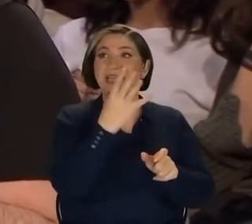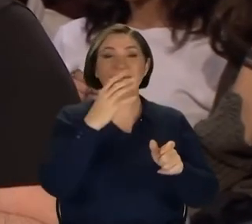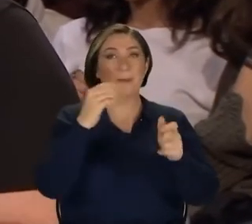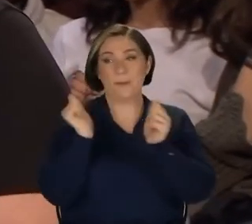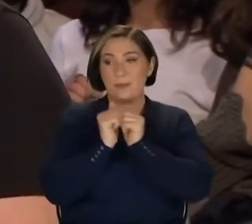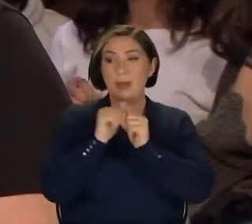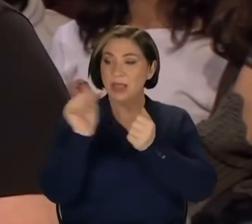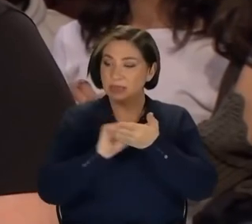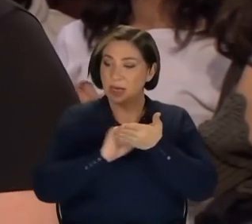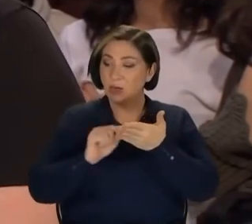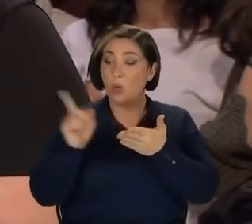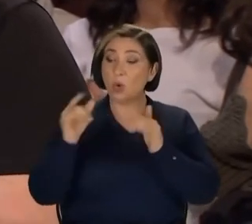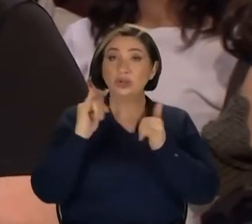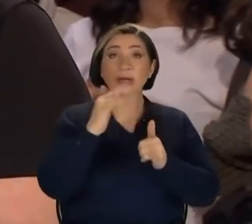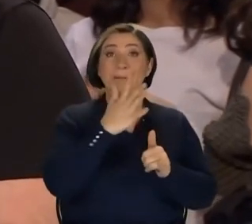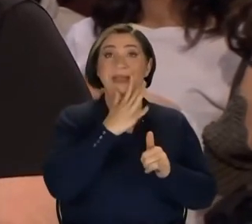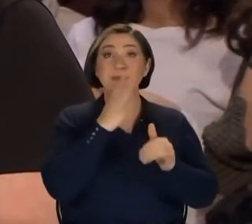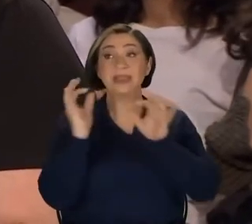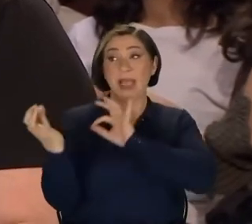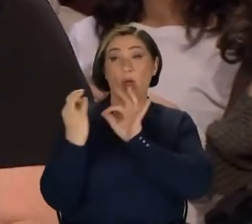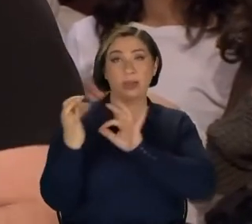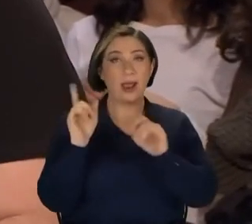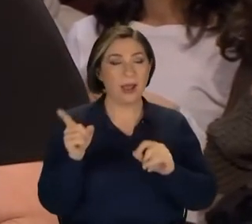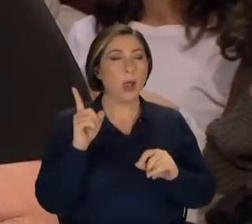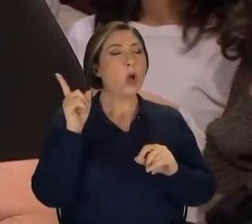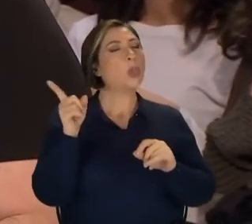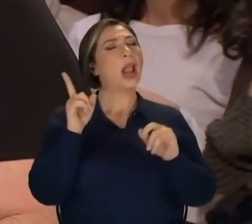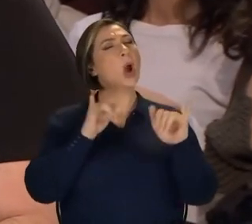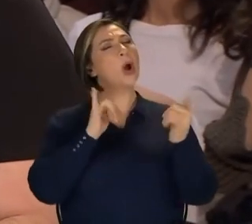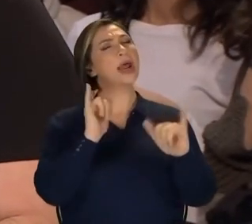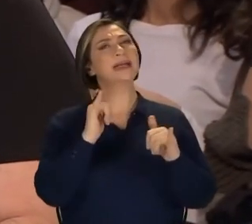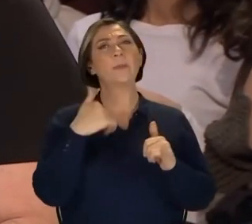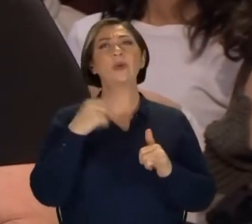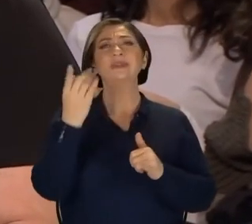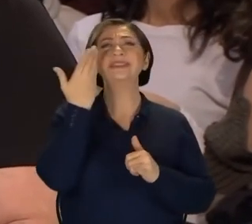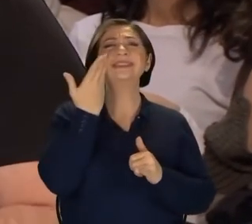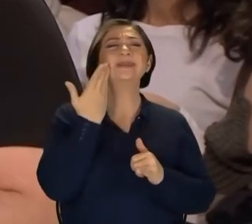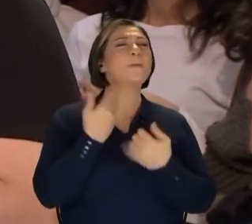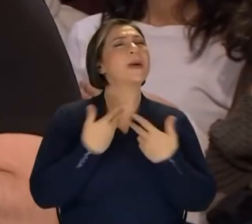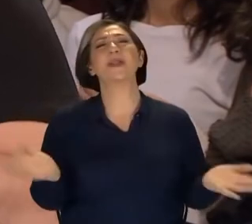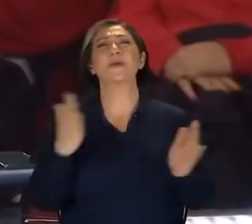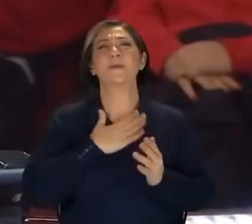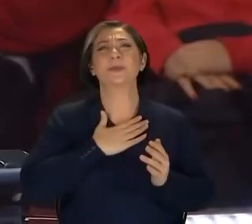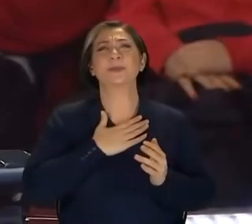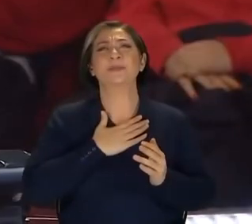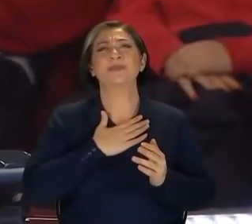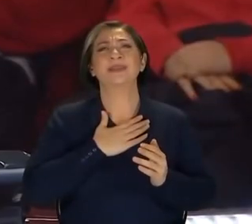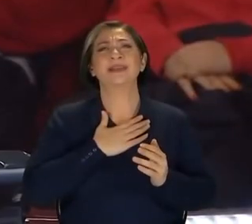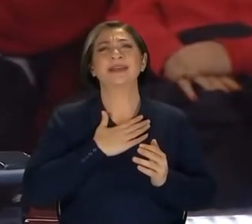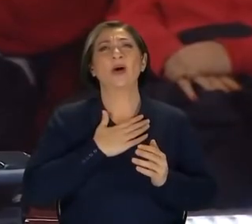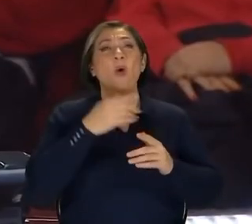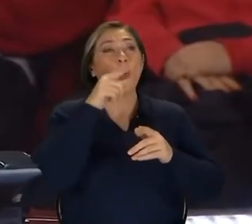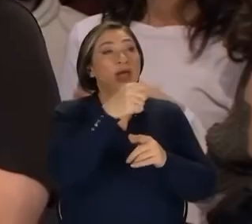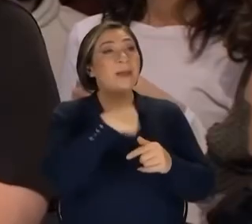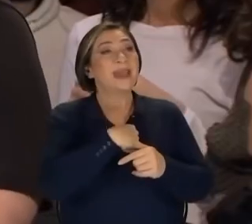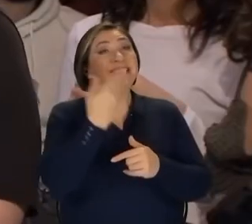var. Yazarken onunla oynayacağını bildiğim diyaloglar. Ya mesela onlarla oynarken ben onları seyretmeye bayılıyorum. Yani